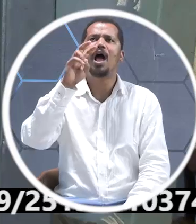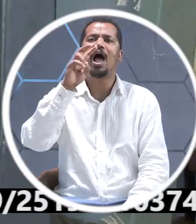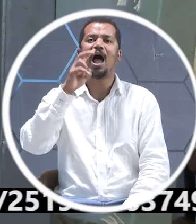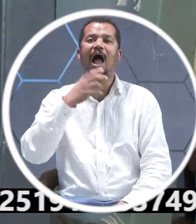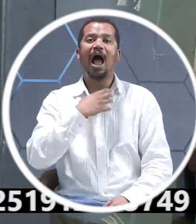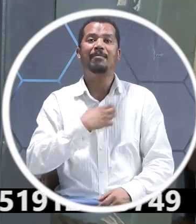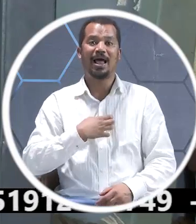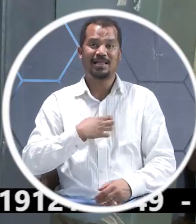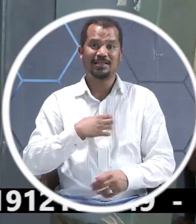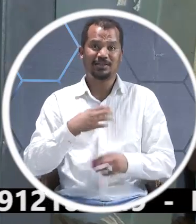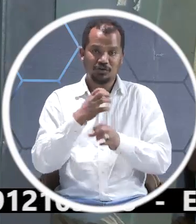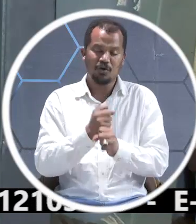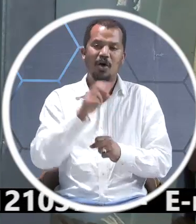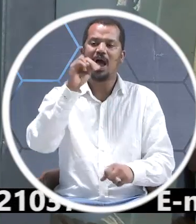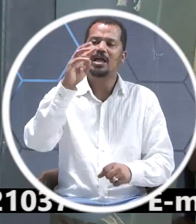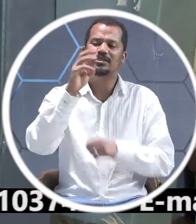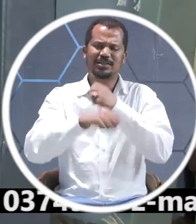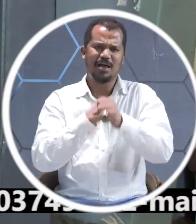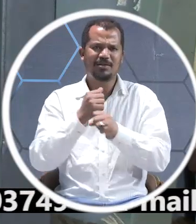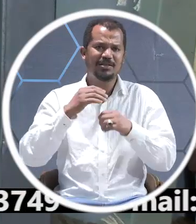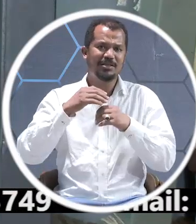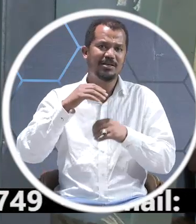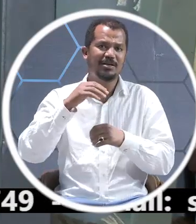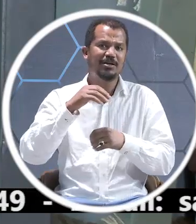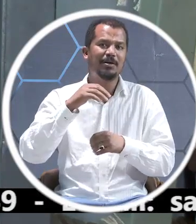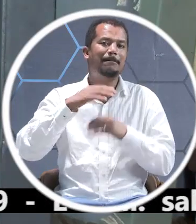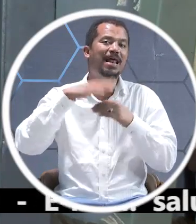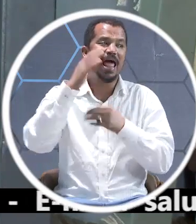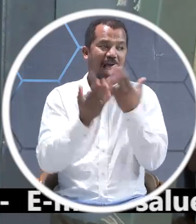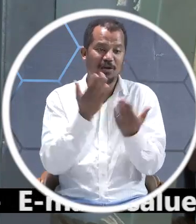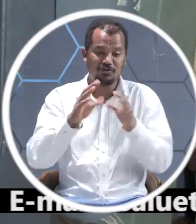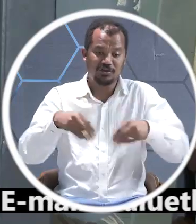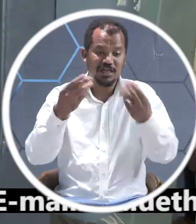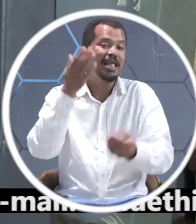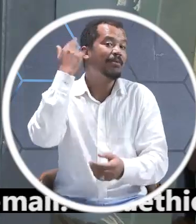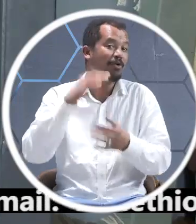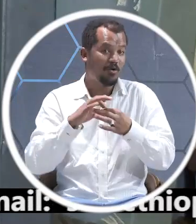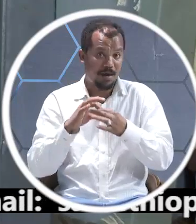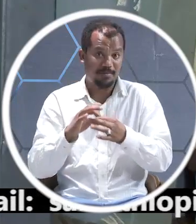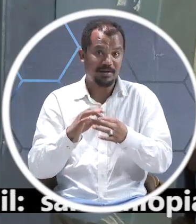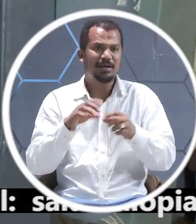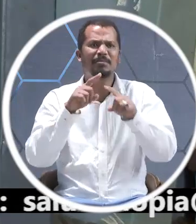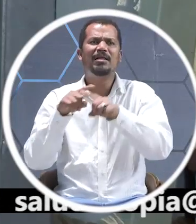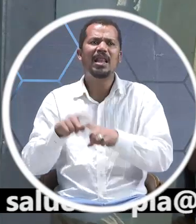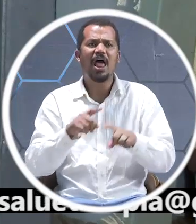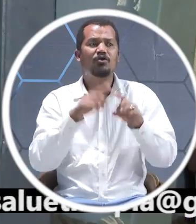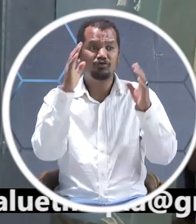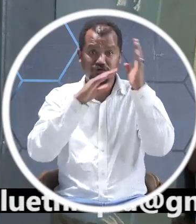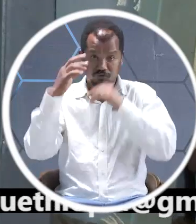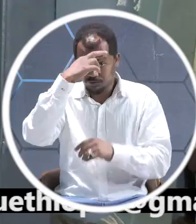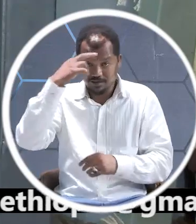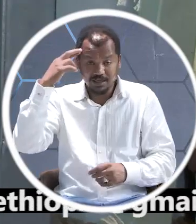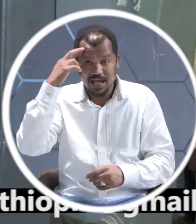በላይ አባላትን ይዞ ከ26 አመታት በላይ ደግሞ አገልግሎት ሲሰጥ የነበረው ማህበር በተለያዩ